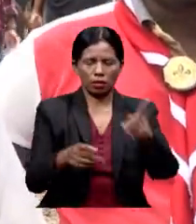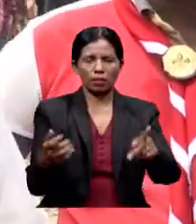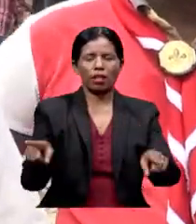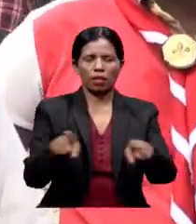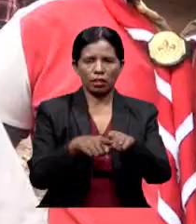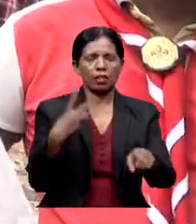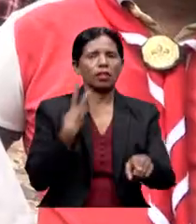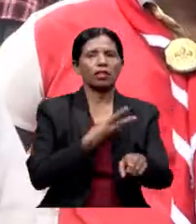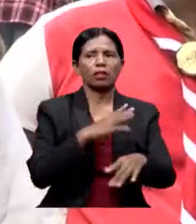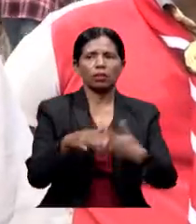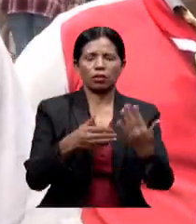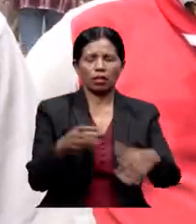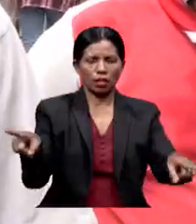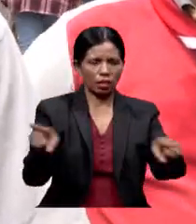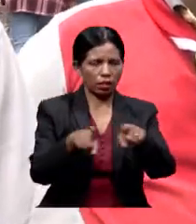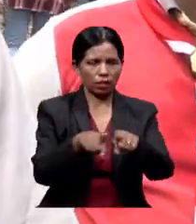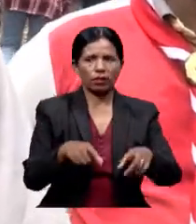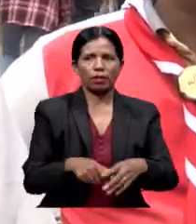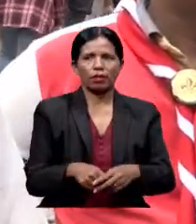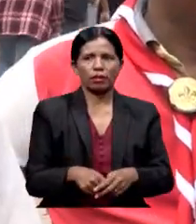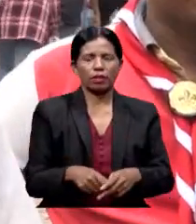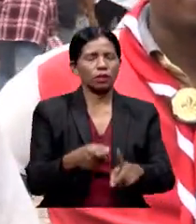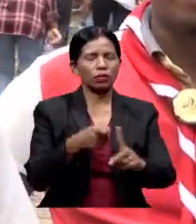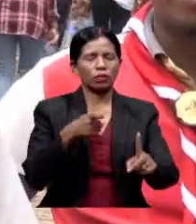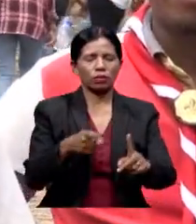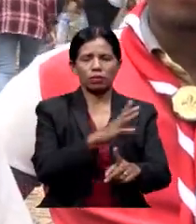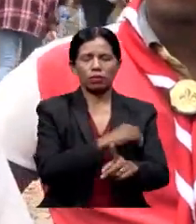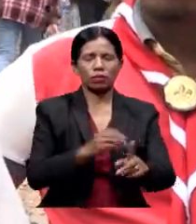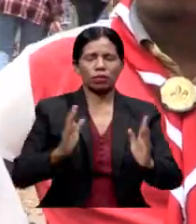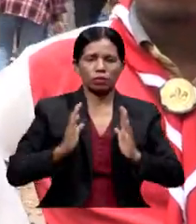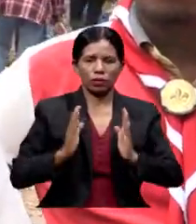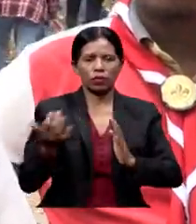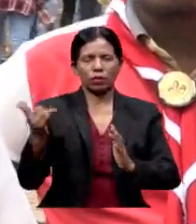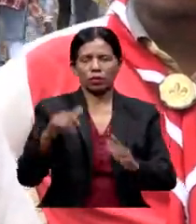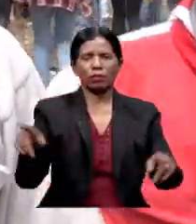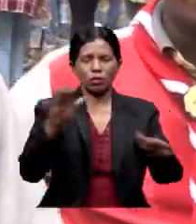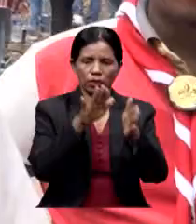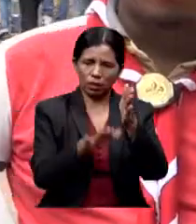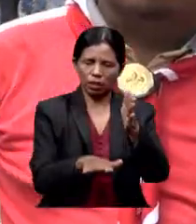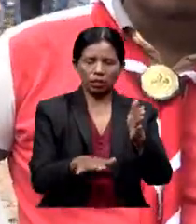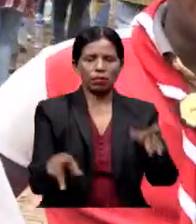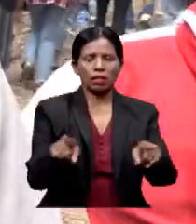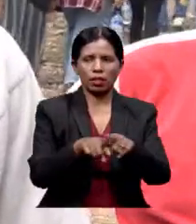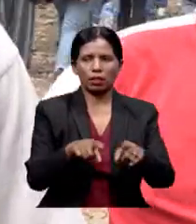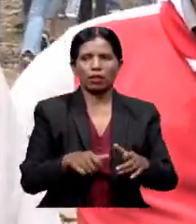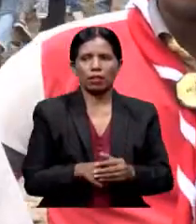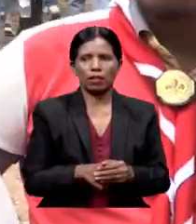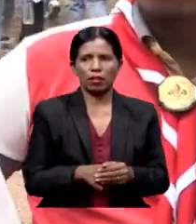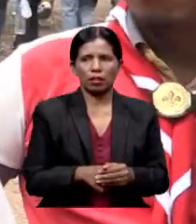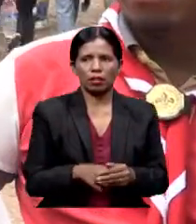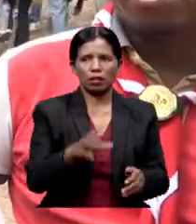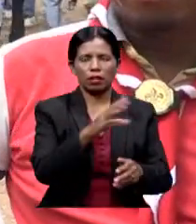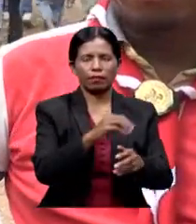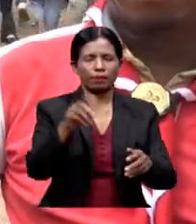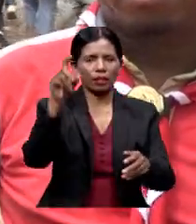serne ne be ita hane sandet atu si nai ulun fali to fali ba kikuan sira hane sandet abunana sai modelu